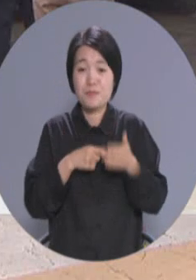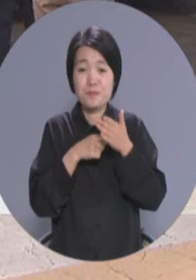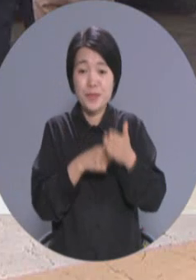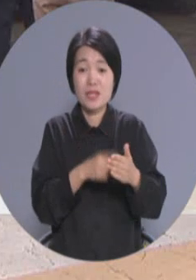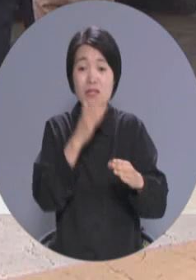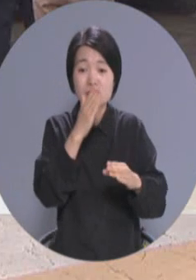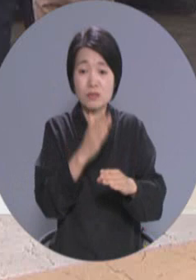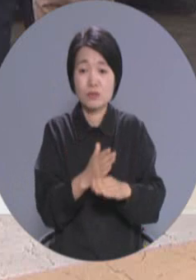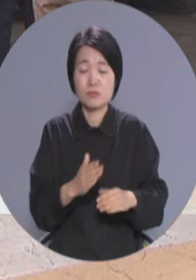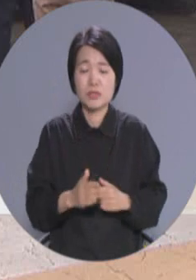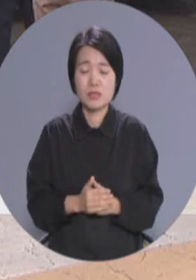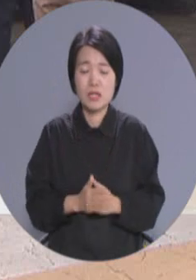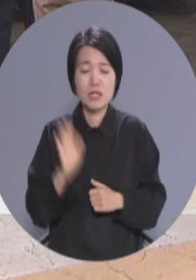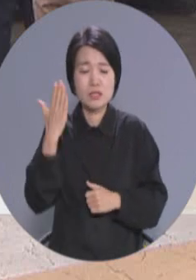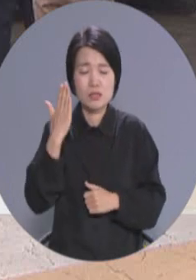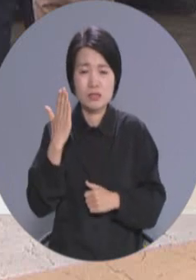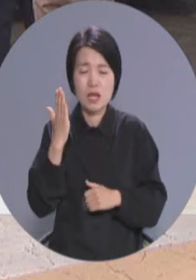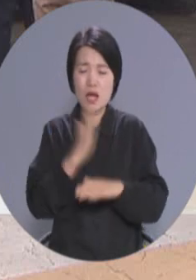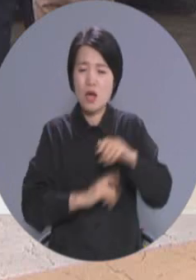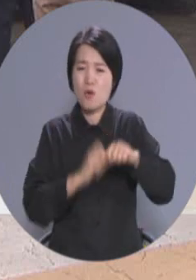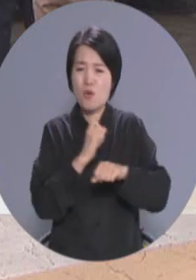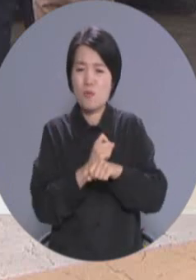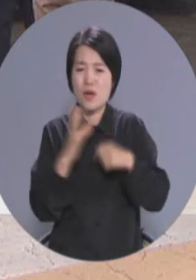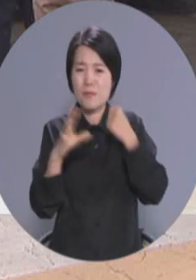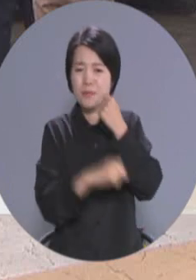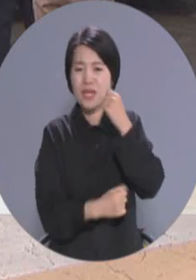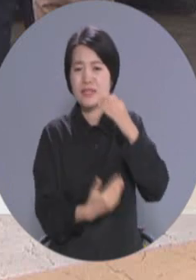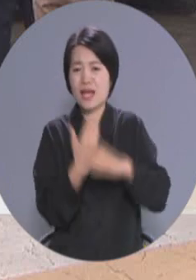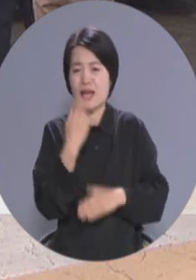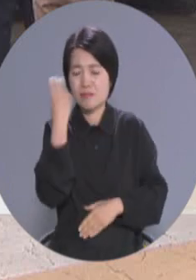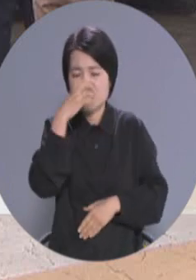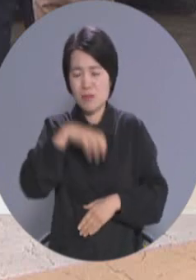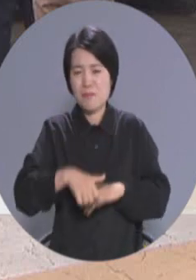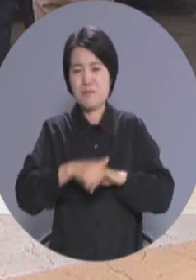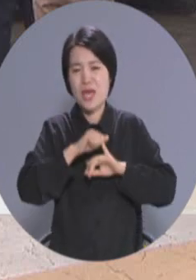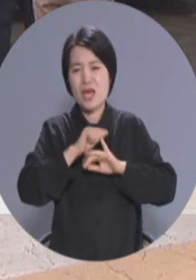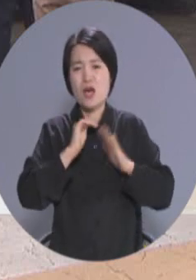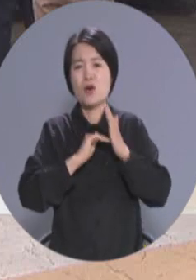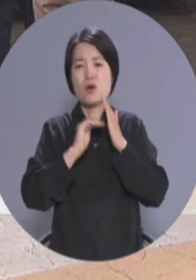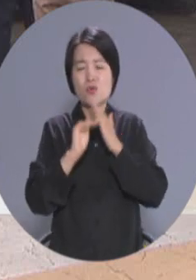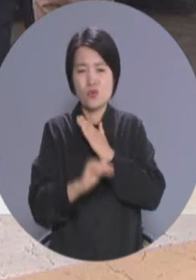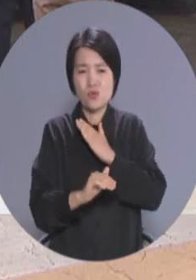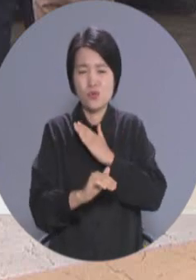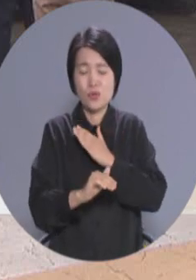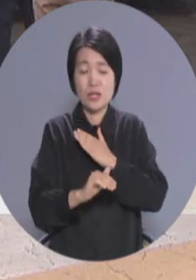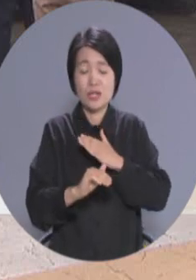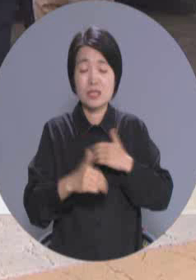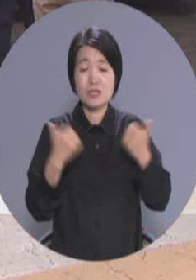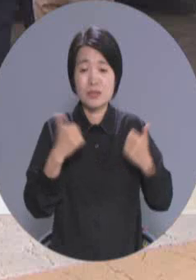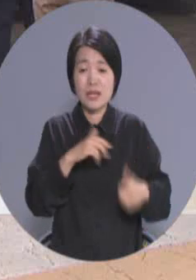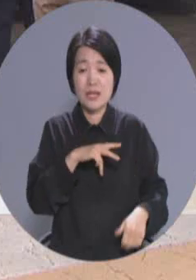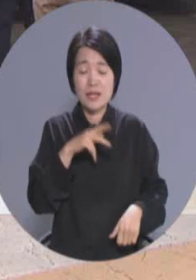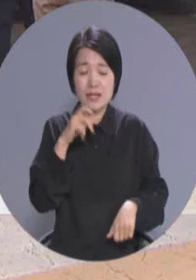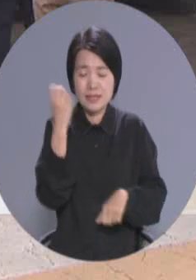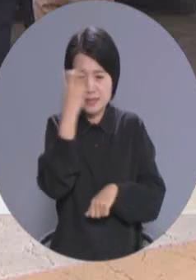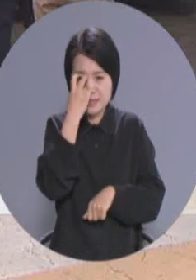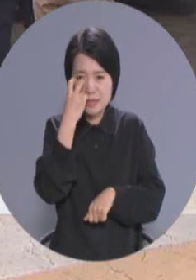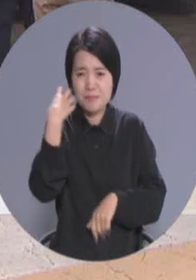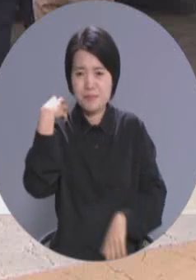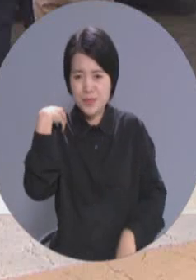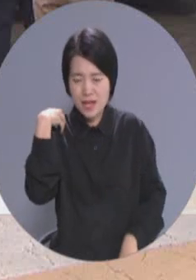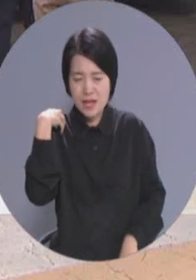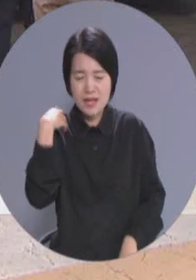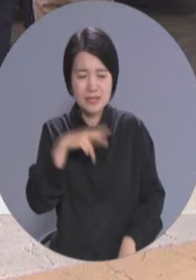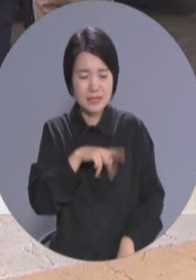있습니다 특히 최근 공무원 횡령 사건이 감사원에 적발된 이후여서 군의회의 행정 감시 기능에 대한